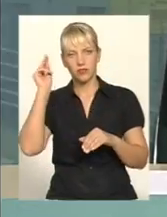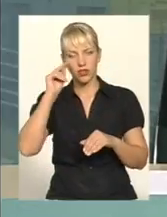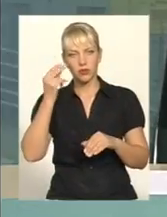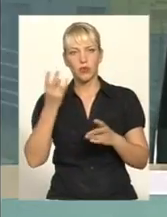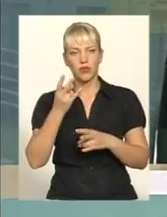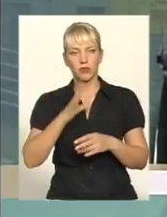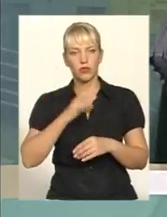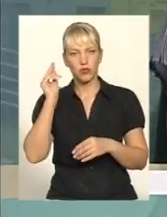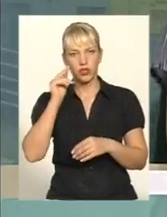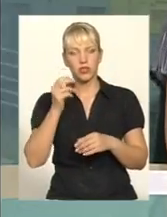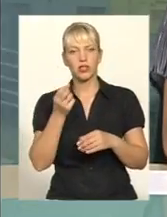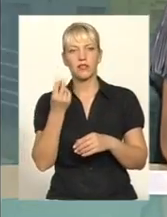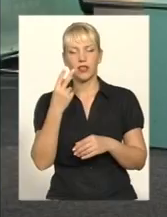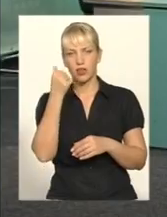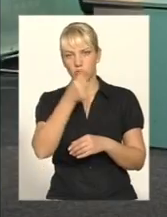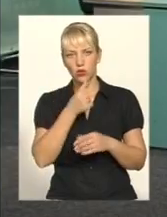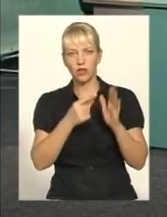мали вчитися 12 років, в 6 класі